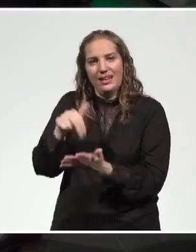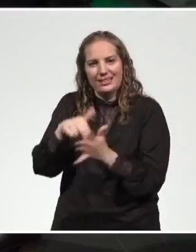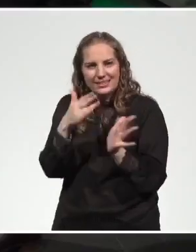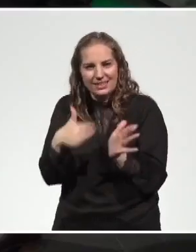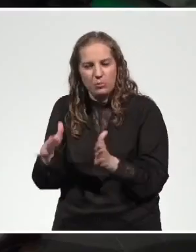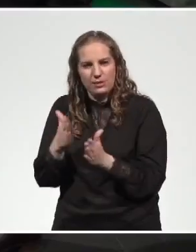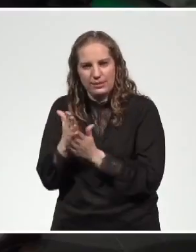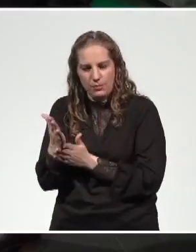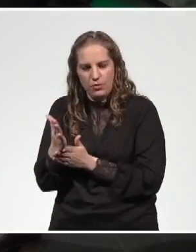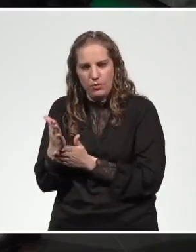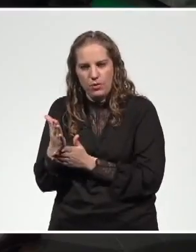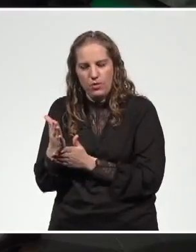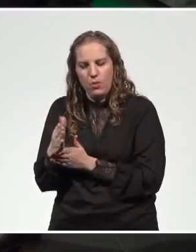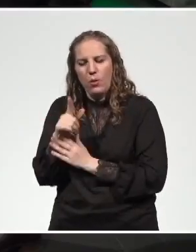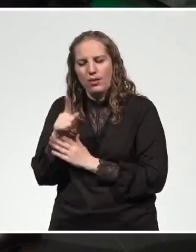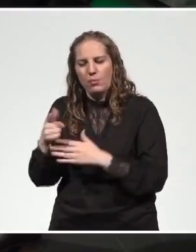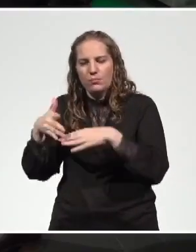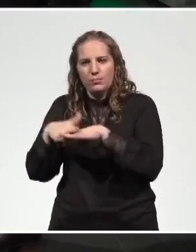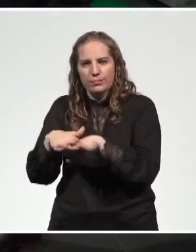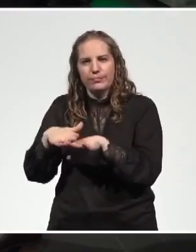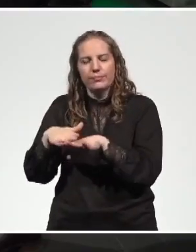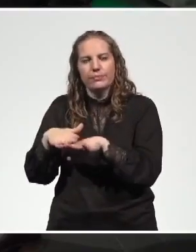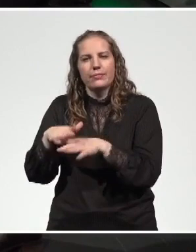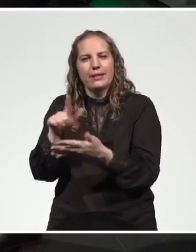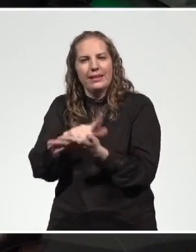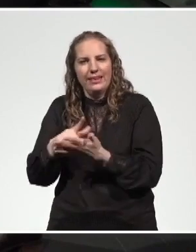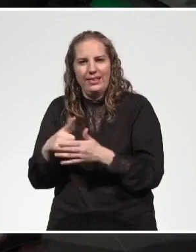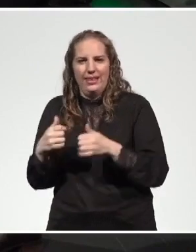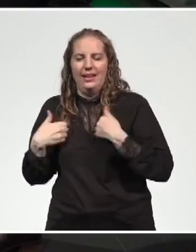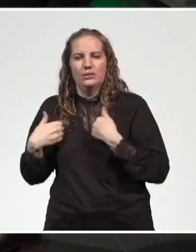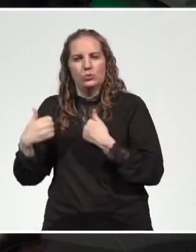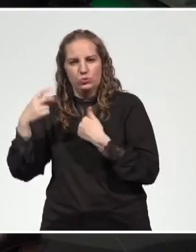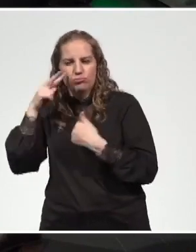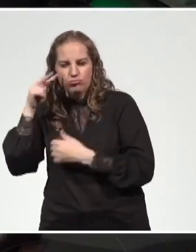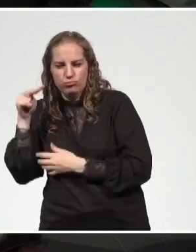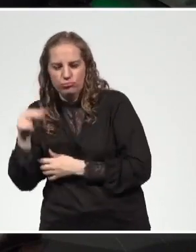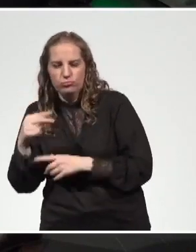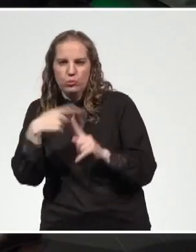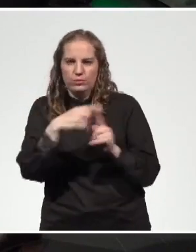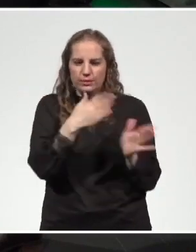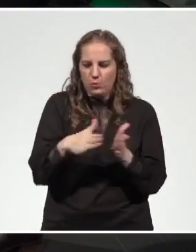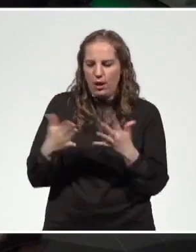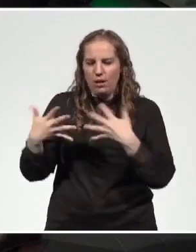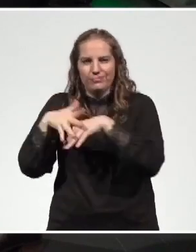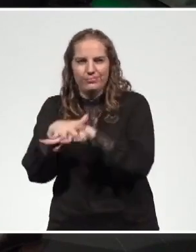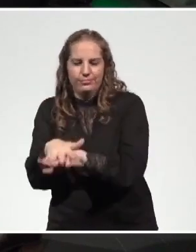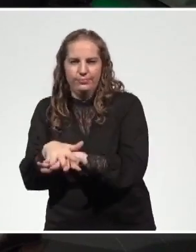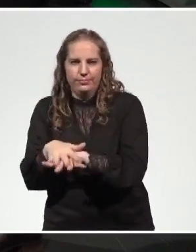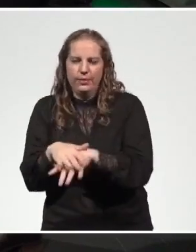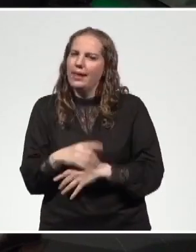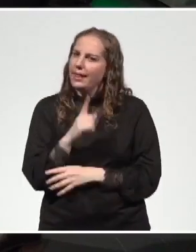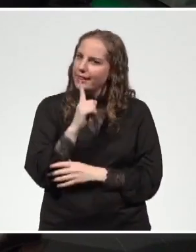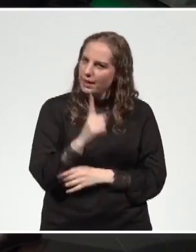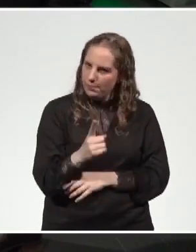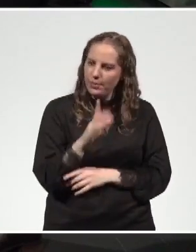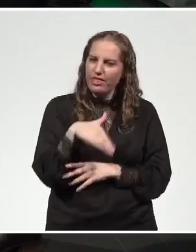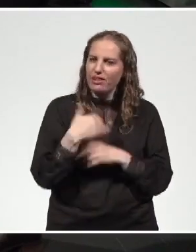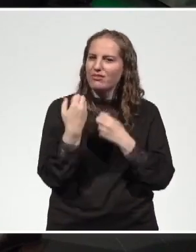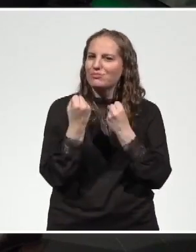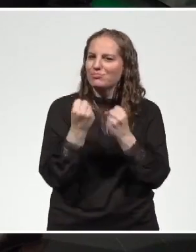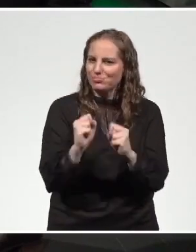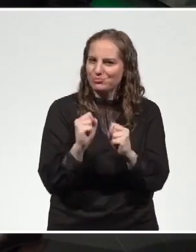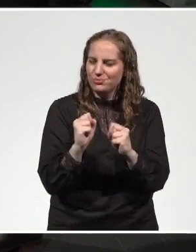einmitt samþætta lýðheilsu sjónarmið og skipulag. Þannig að hér eru verk að vinna sem að